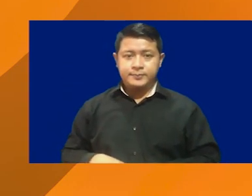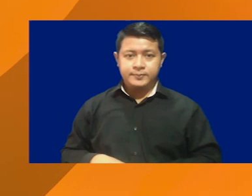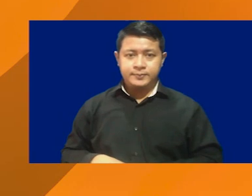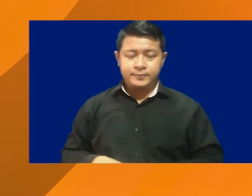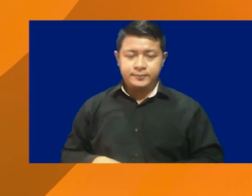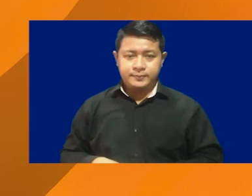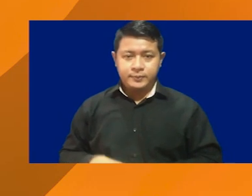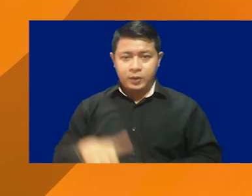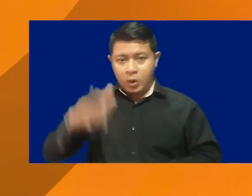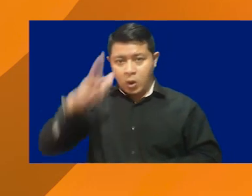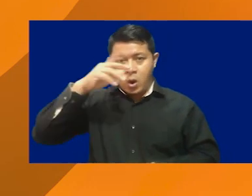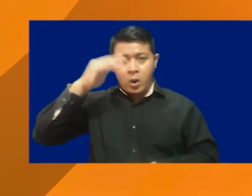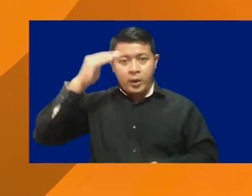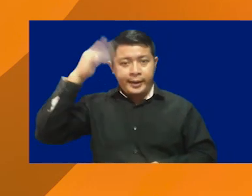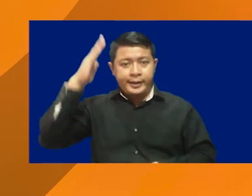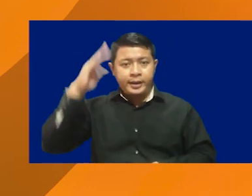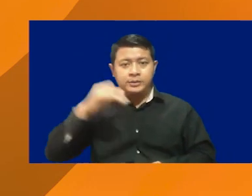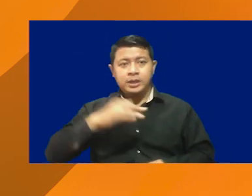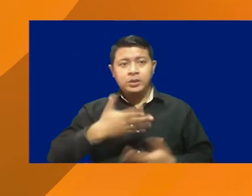Akibat yang lain,